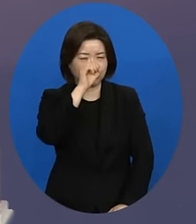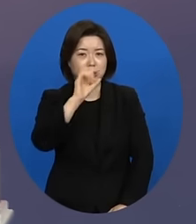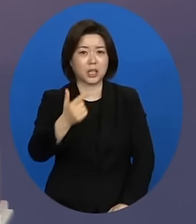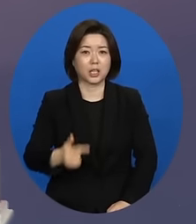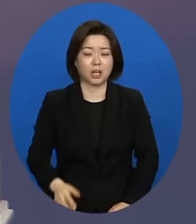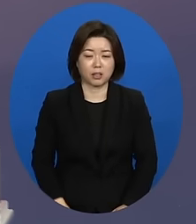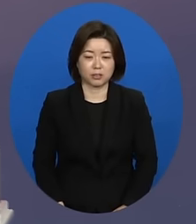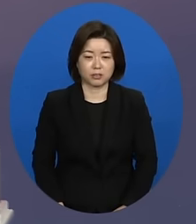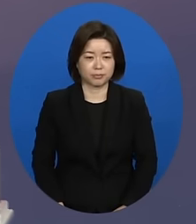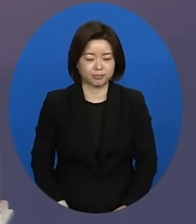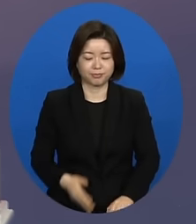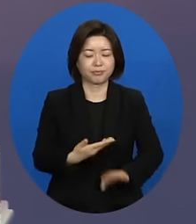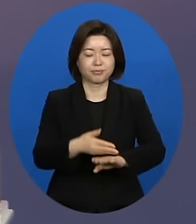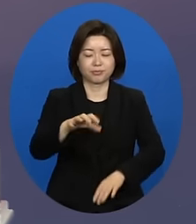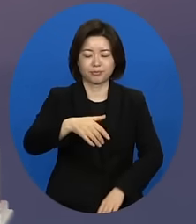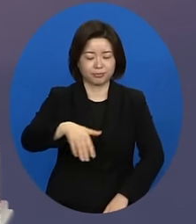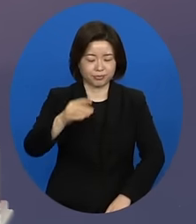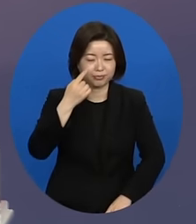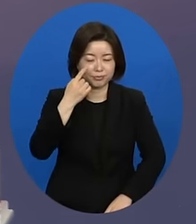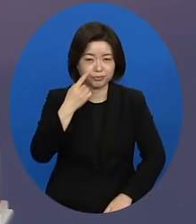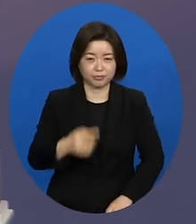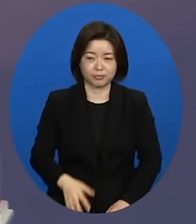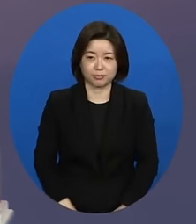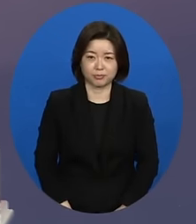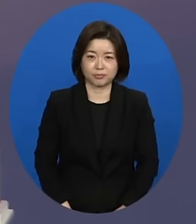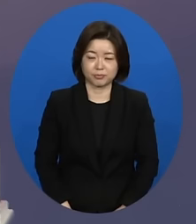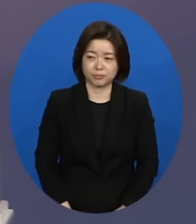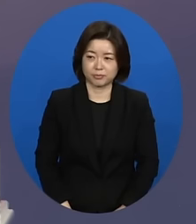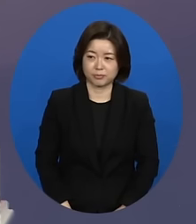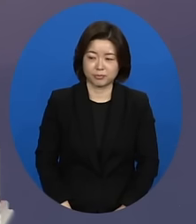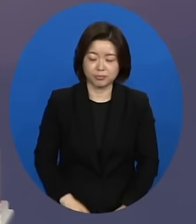다른 데 가보자. 예.